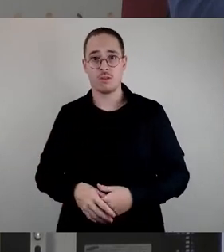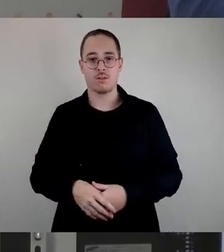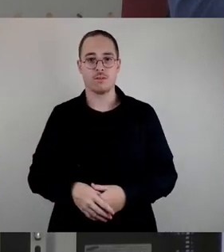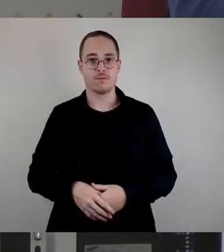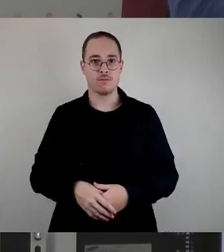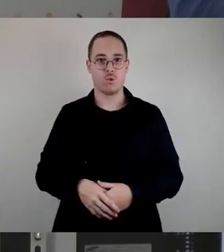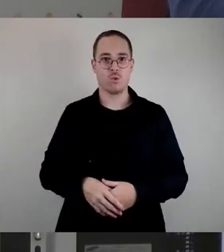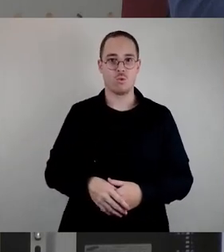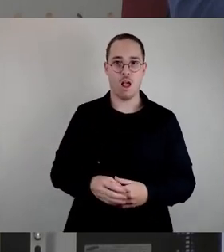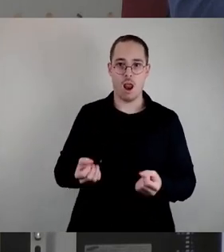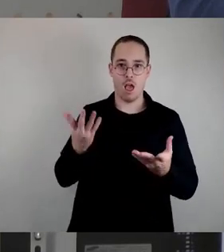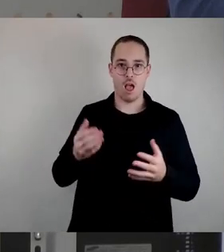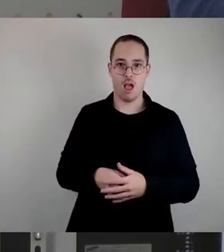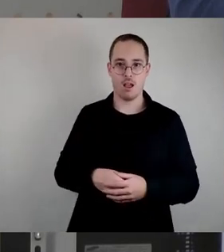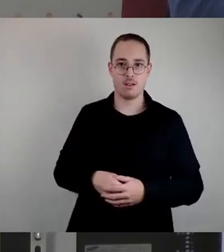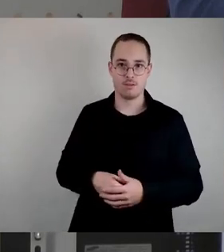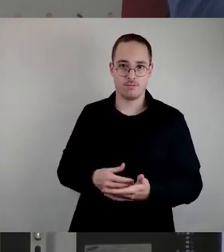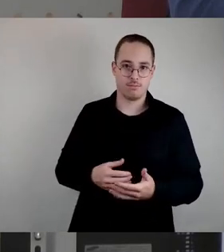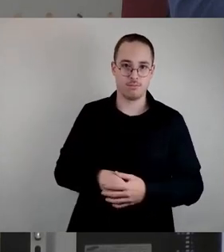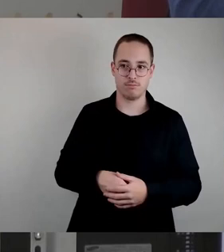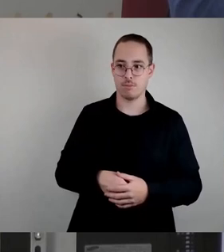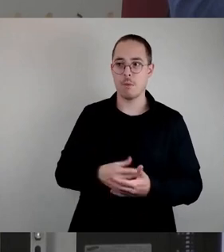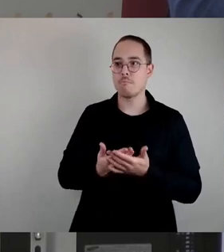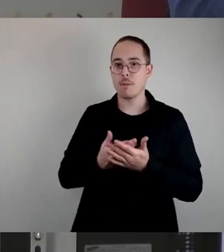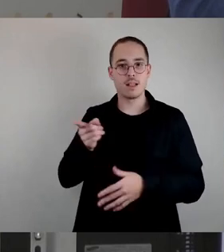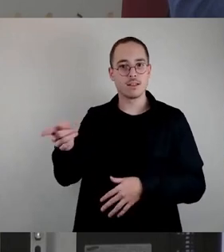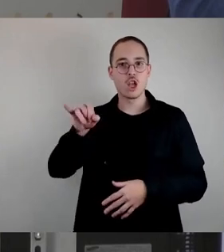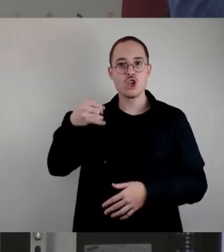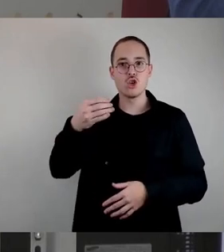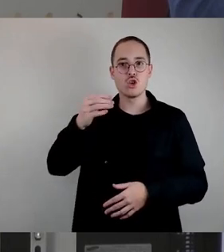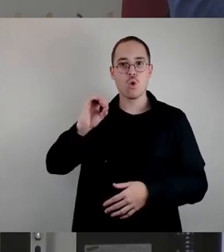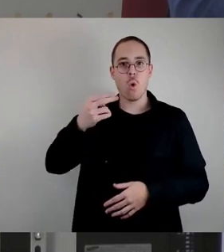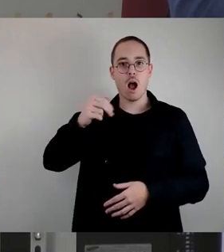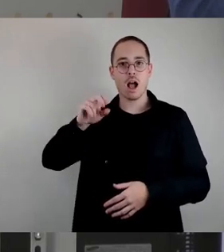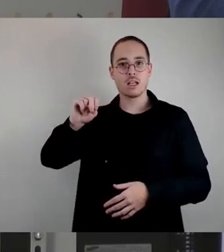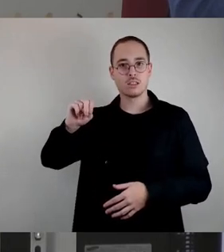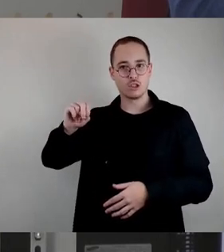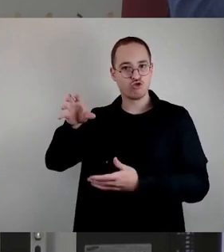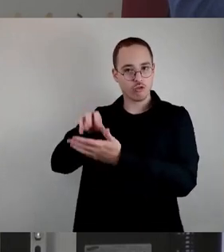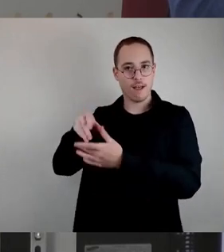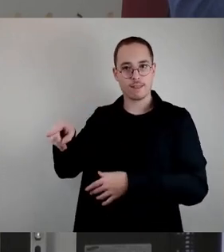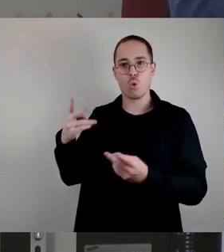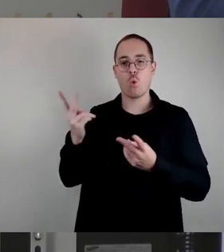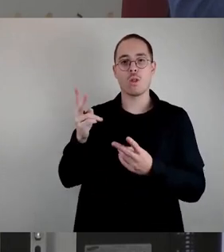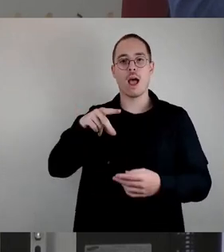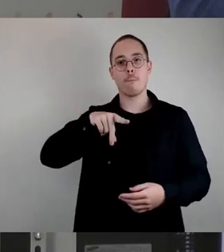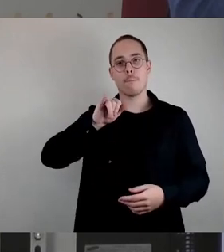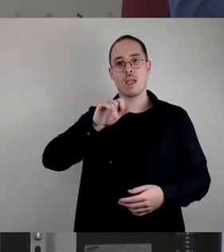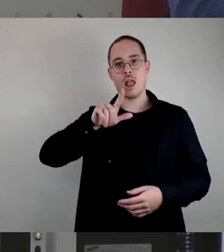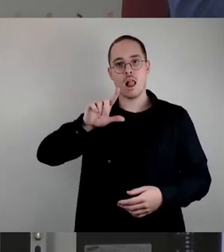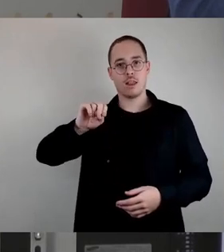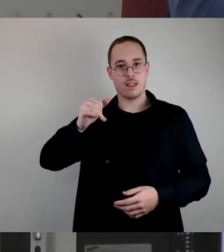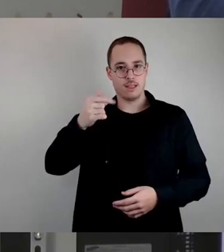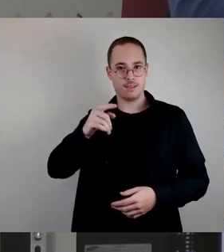gesagt worden, genauso könnte man dann auch in Johannstadt argumentieren oder in Pillnitz. Es ginge immer auch ohne Fähre.